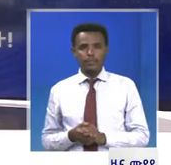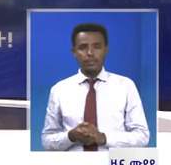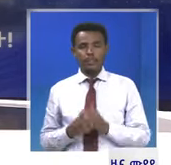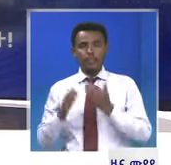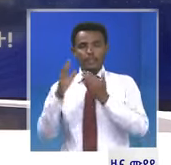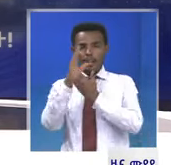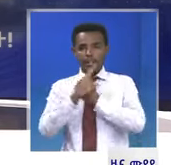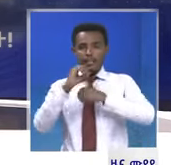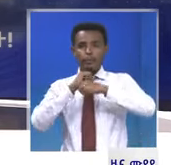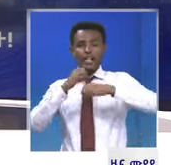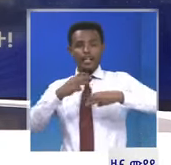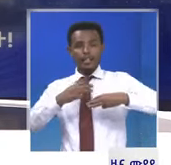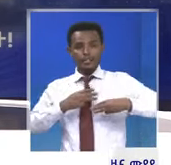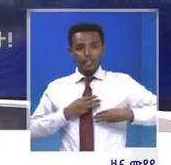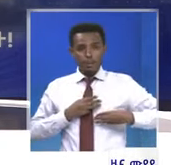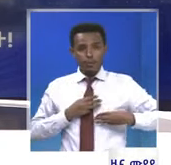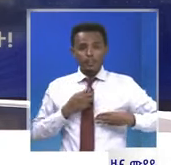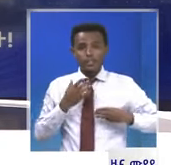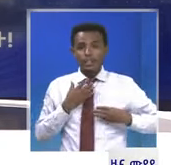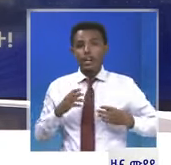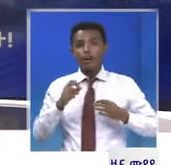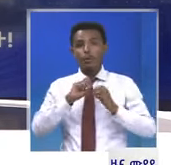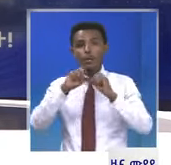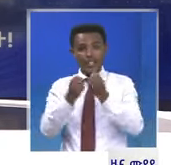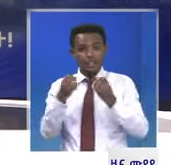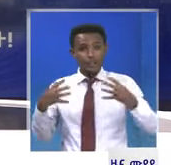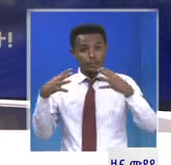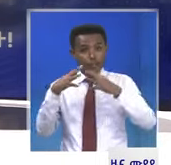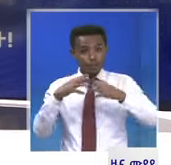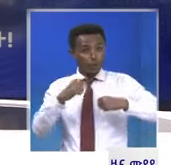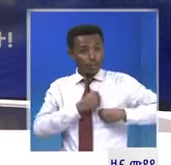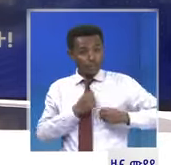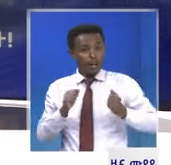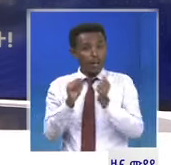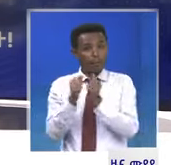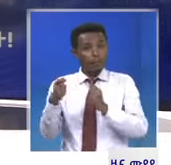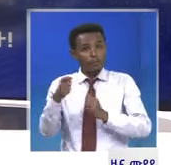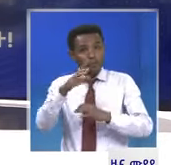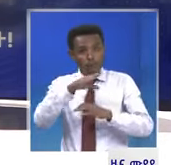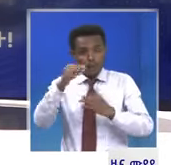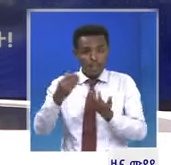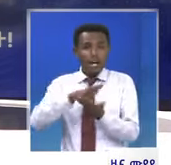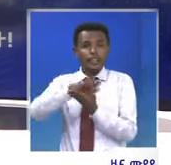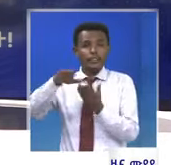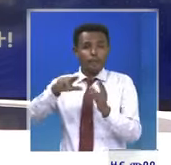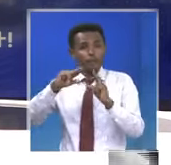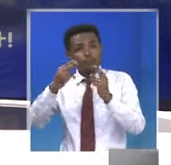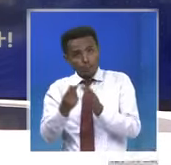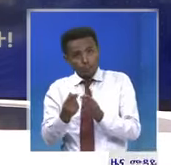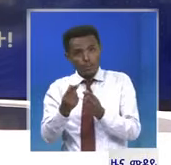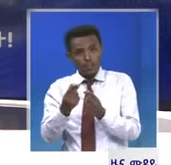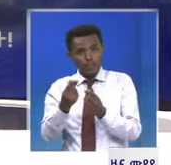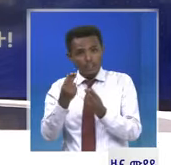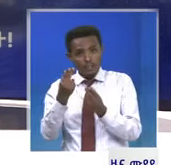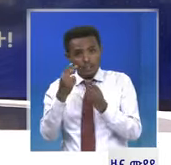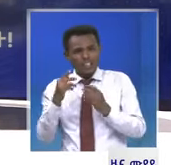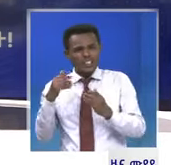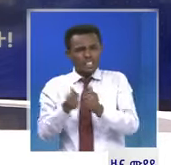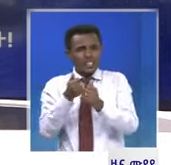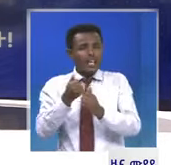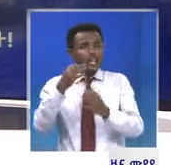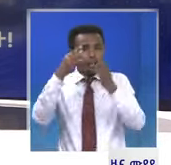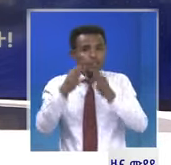የሀገር መከላከያ ሰራዊት ከወገን ጥምር ጦር ጋር በመቀናጀት በጋሸና ግንባር የገባውን አሸባሪ የትግራይ ወራሪ ቡድን ተከታታይ እርምጃ